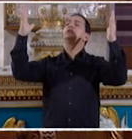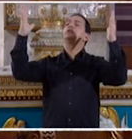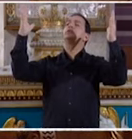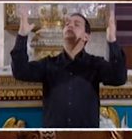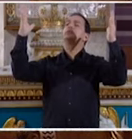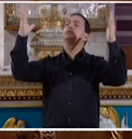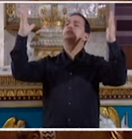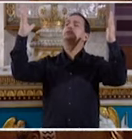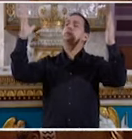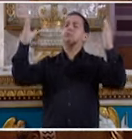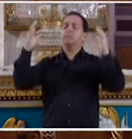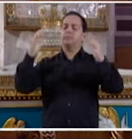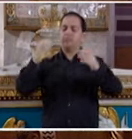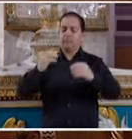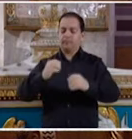δόξωσι.